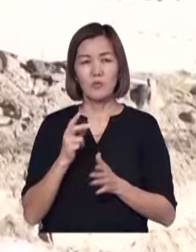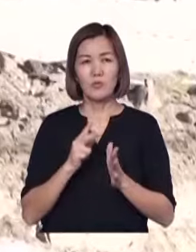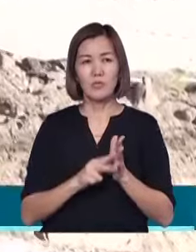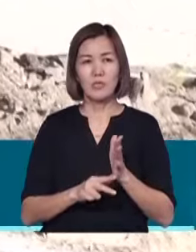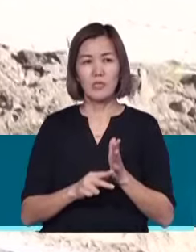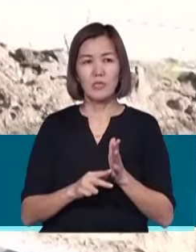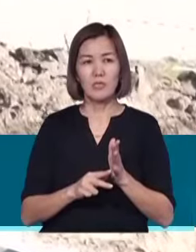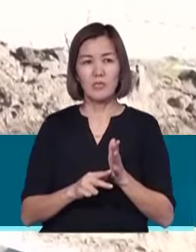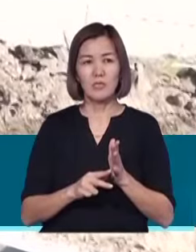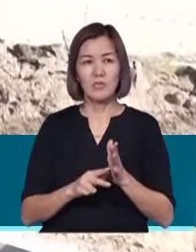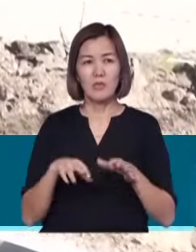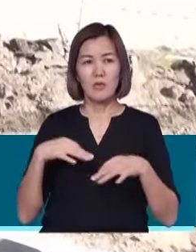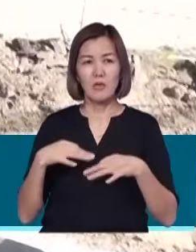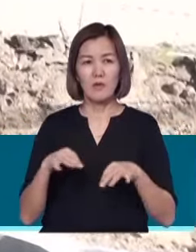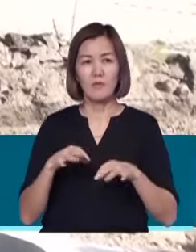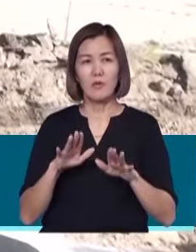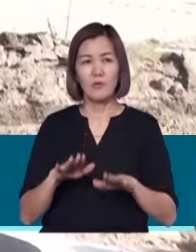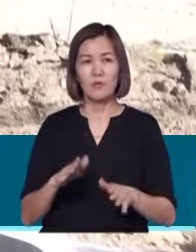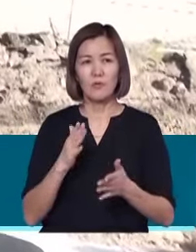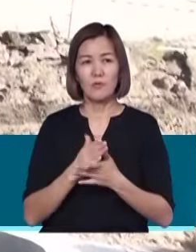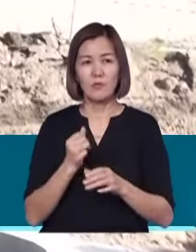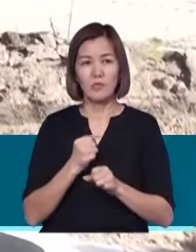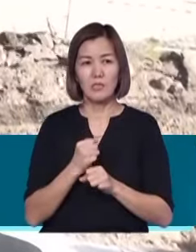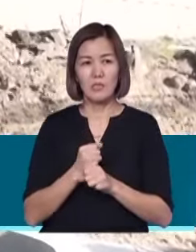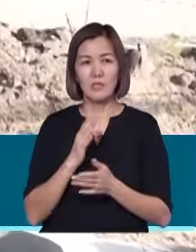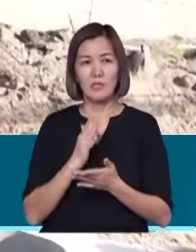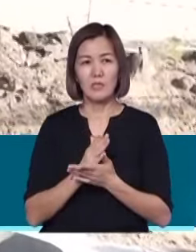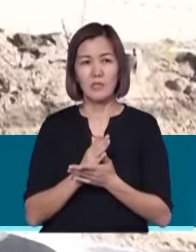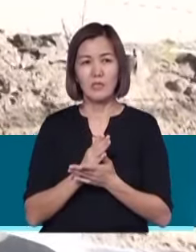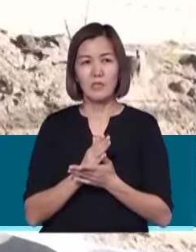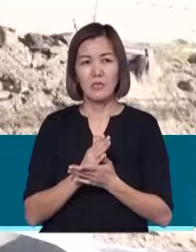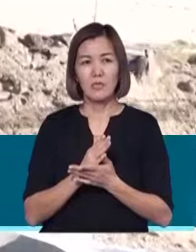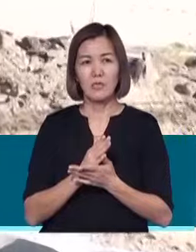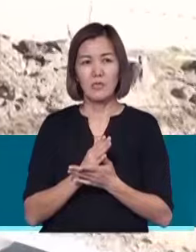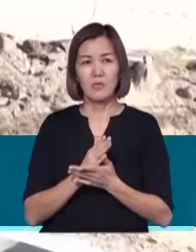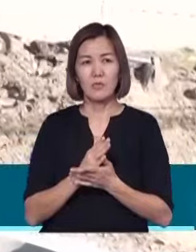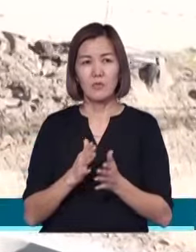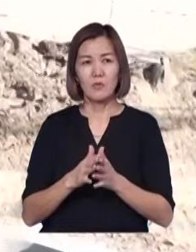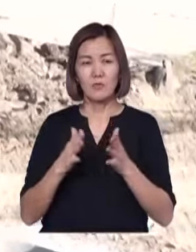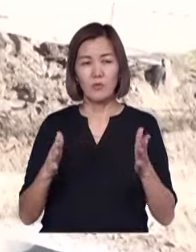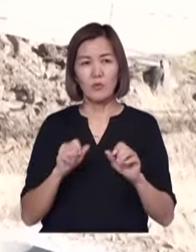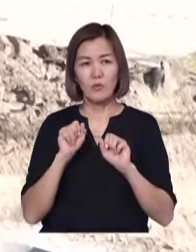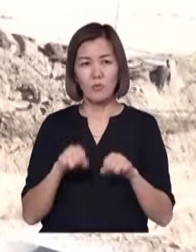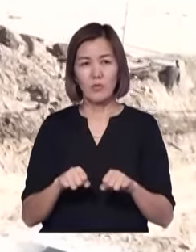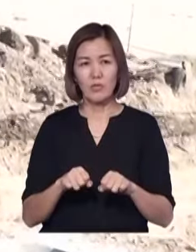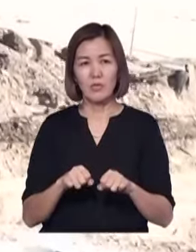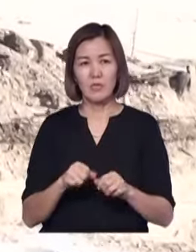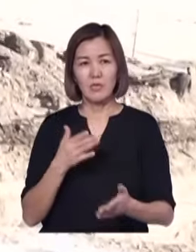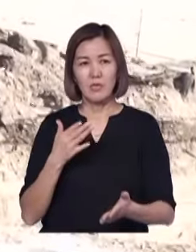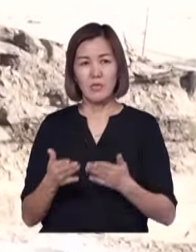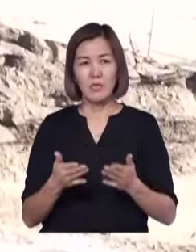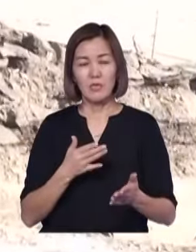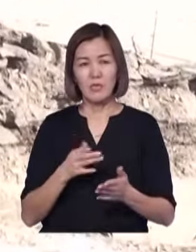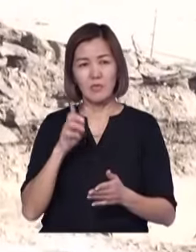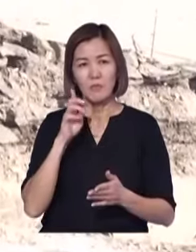дейіп машина, автокөліктер қойылатын орында жасалынады. Бірақ негізі үлкейтуге де болады, егер де өкілет